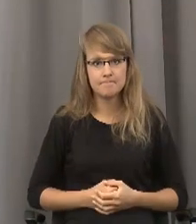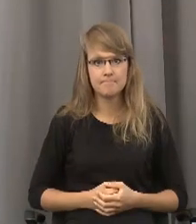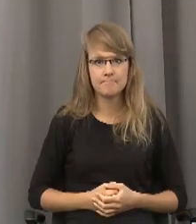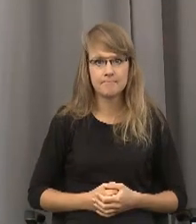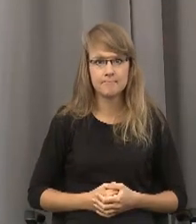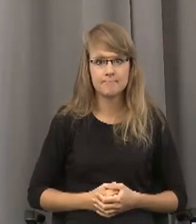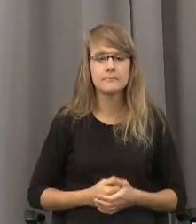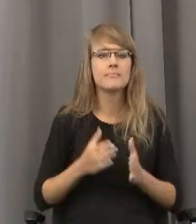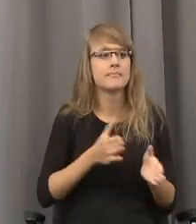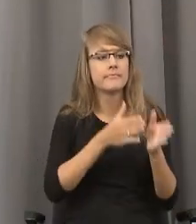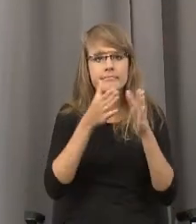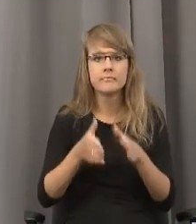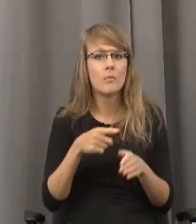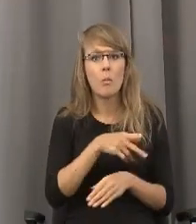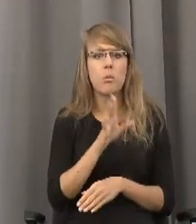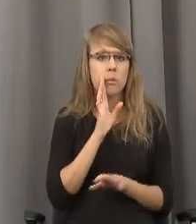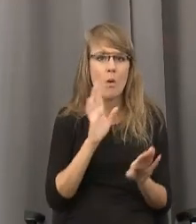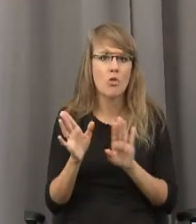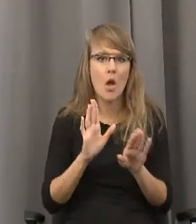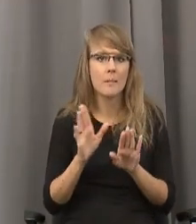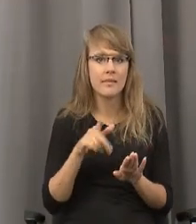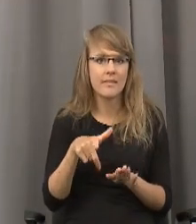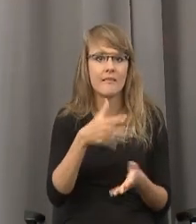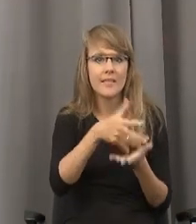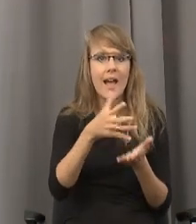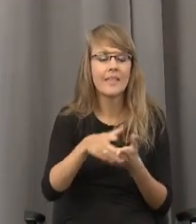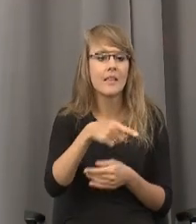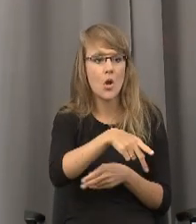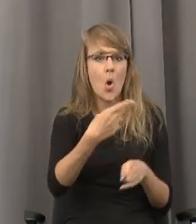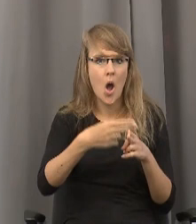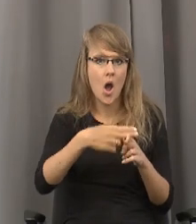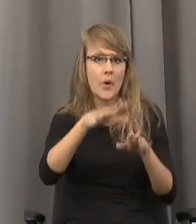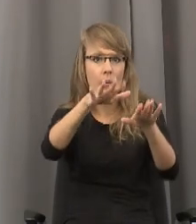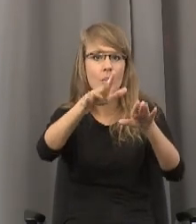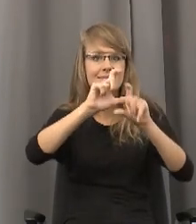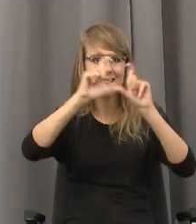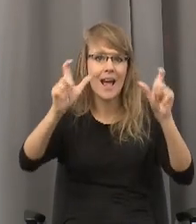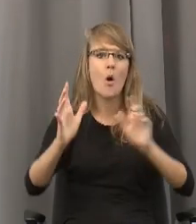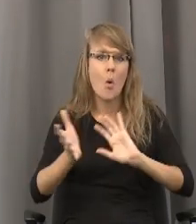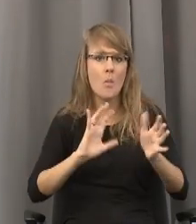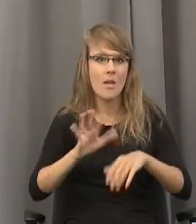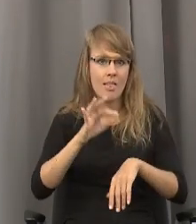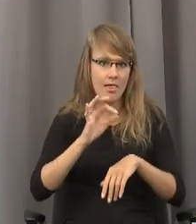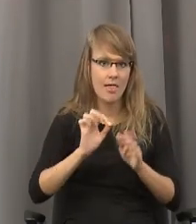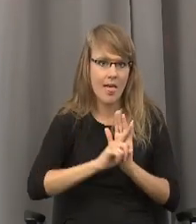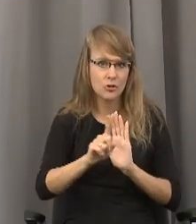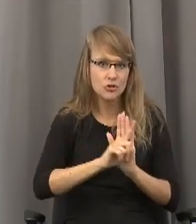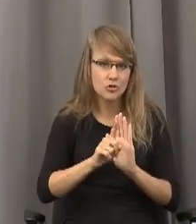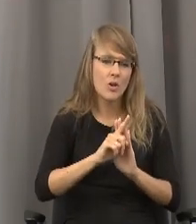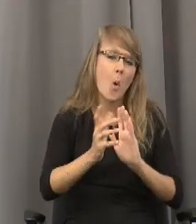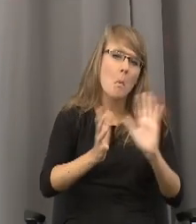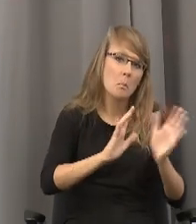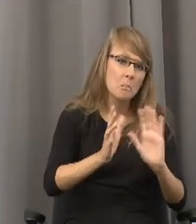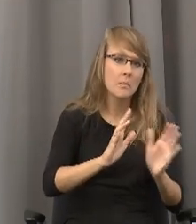I podobny rozkład kosztów wtedy, kiedy chory przebywa w zakładzie opiekuńczo-leczniczym lub w zakładzie